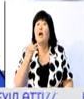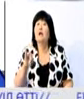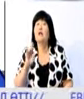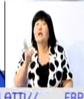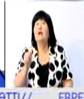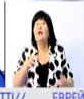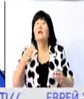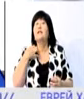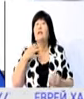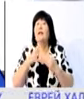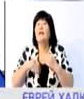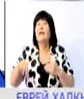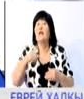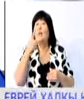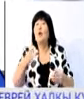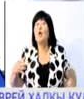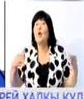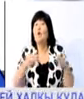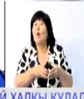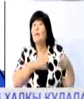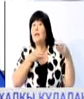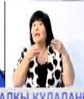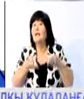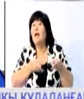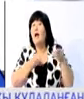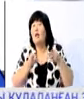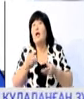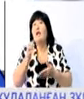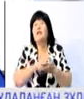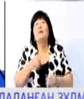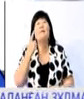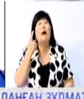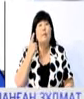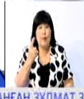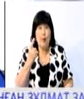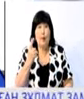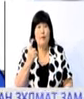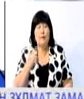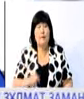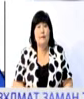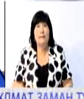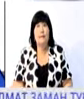Сыр еліне бір топ делегация болып келуіміздің себебі біреу.